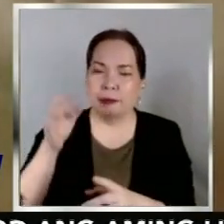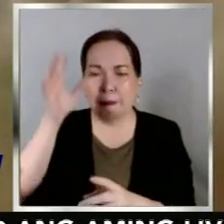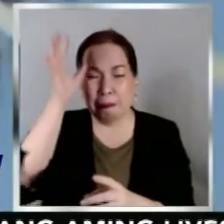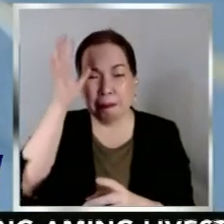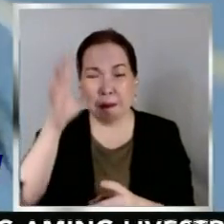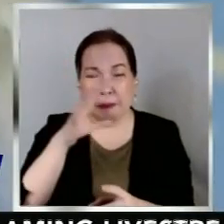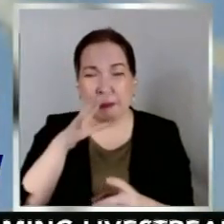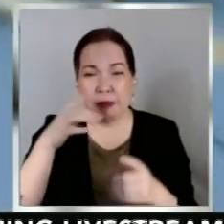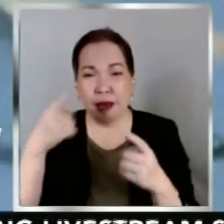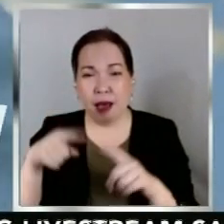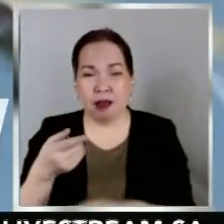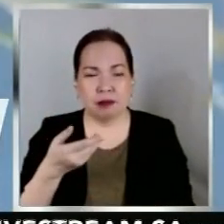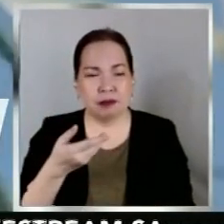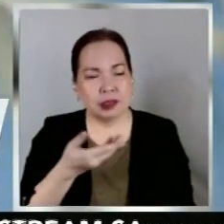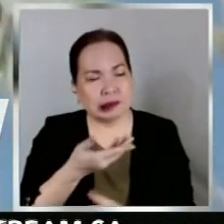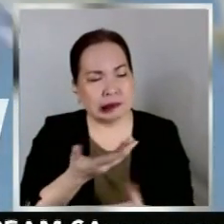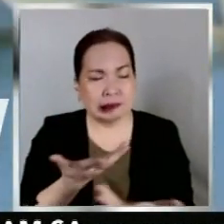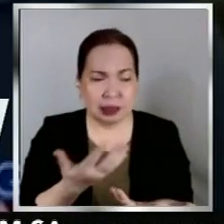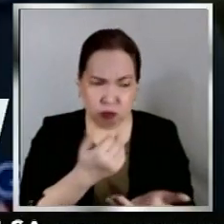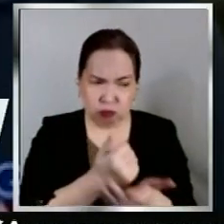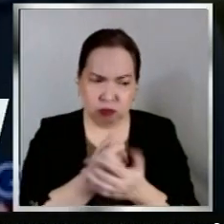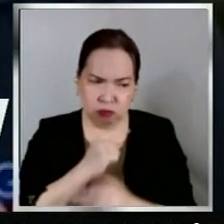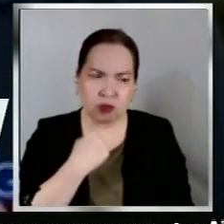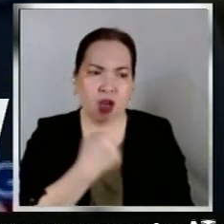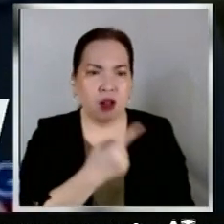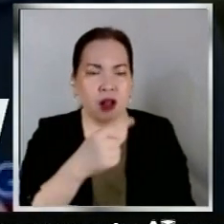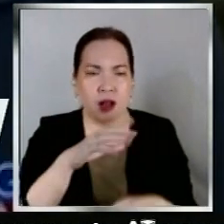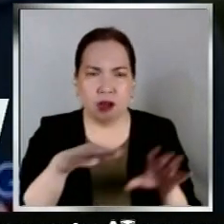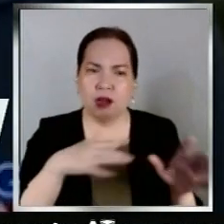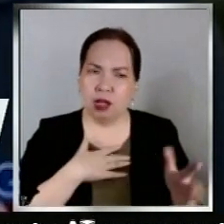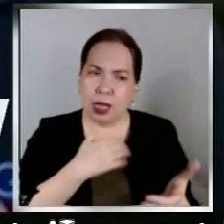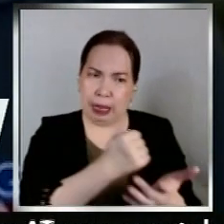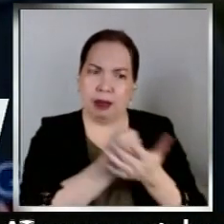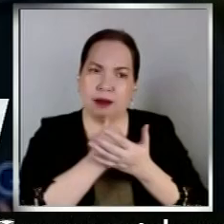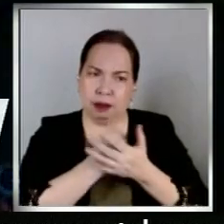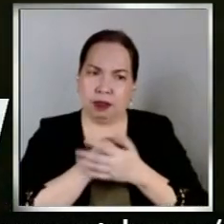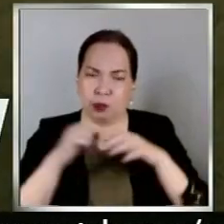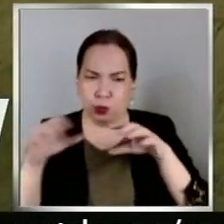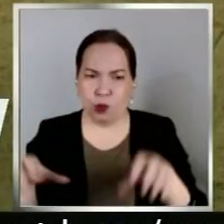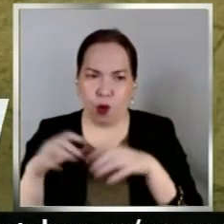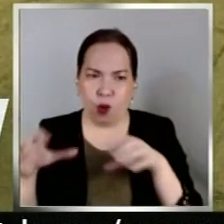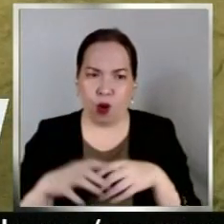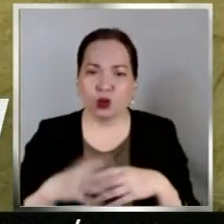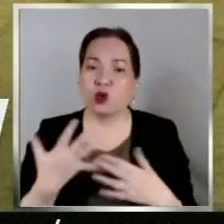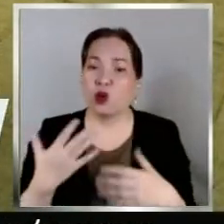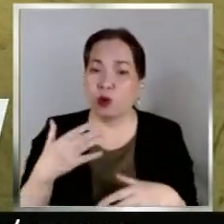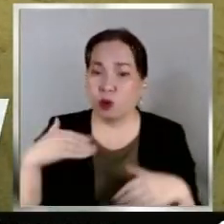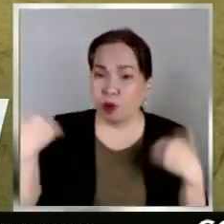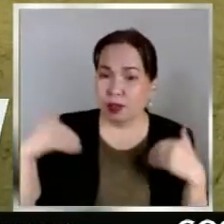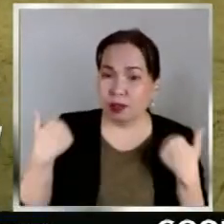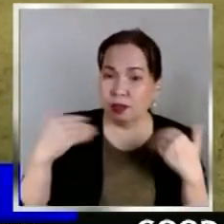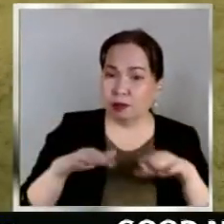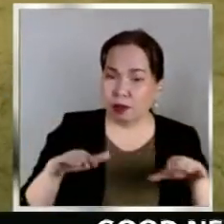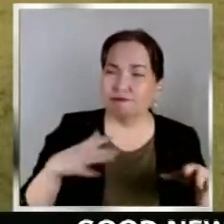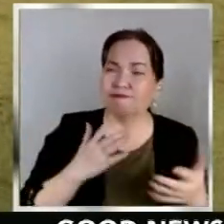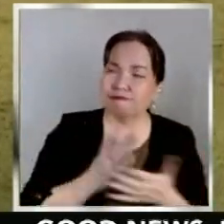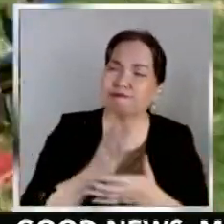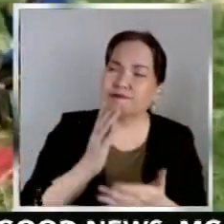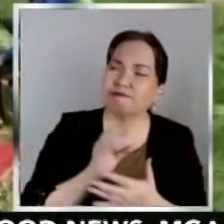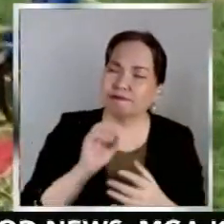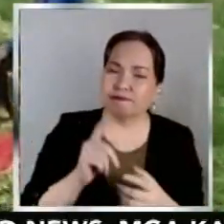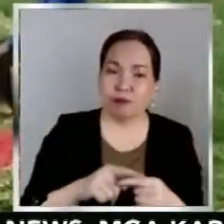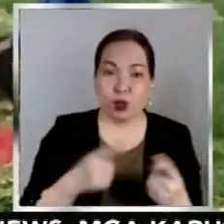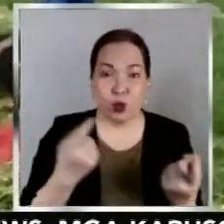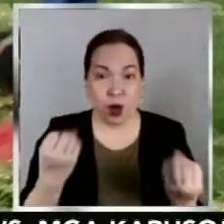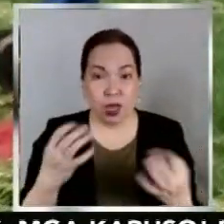asking or instructing mga bata na tulungan sila sa pagpatrabaho. Karamihan sa mga child laborer sa bansa,